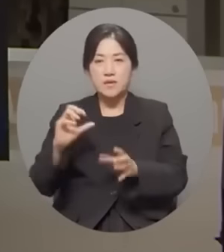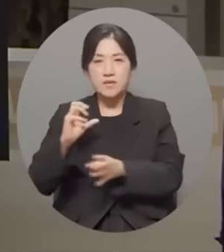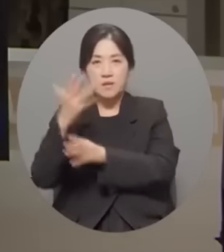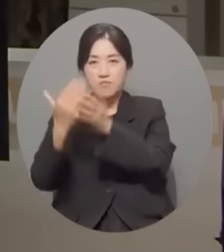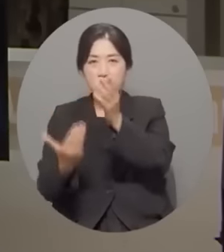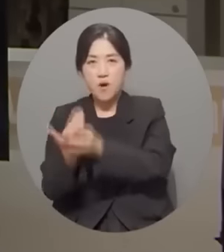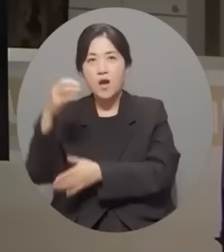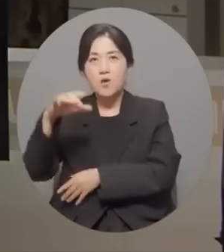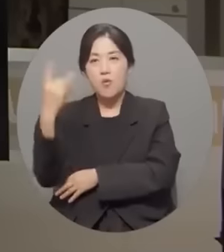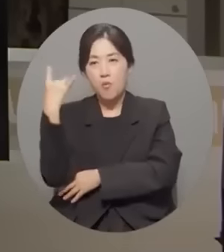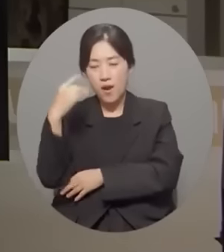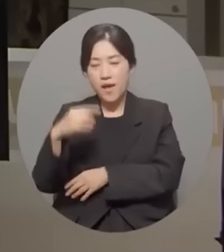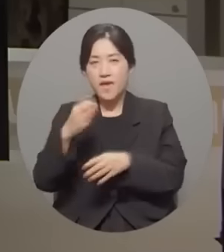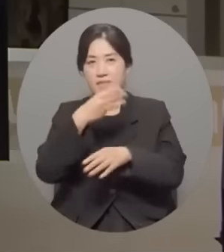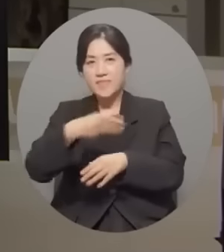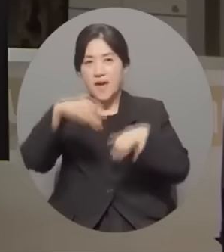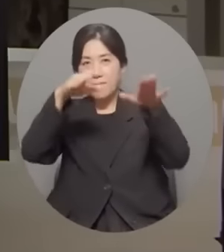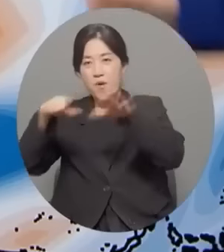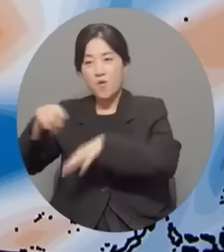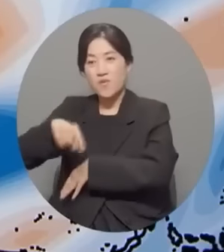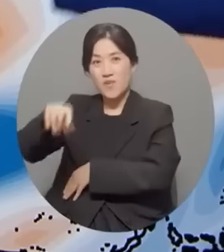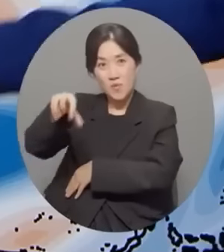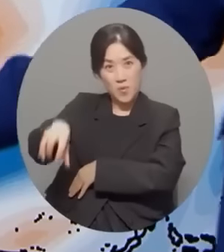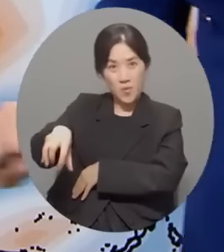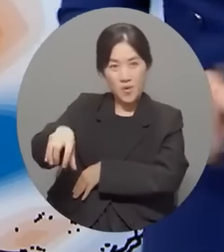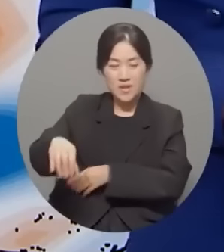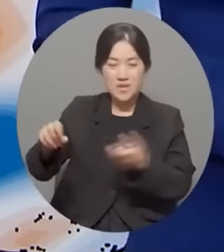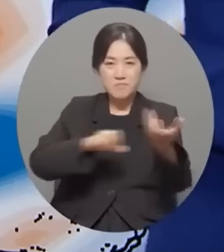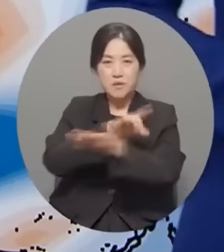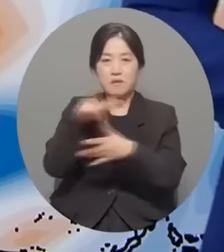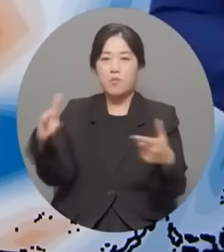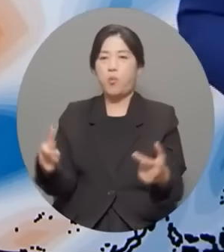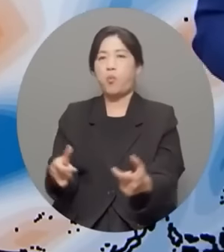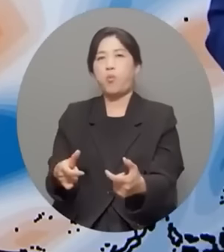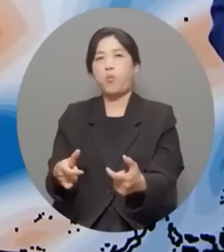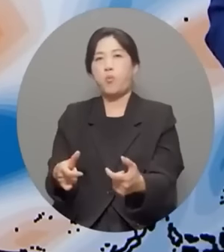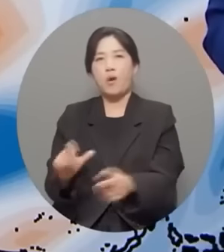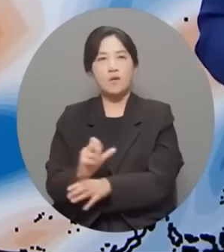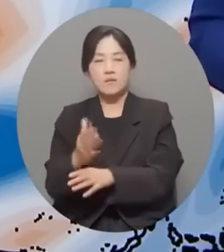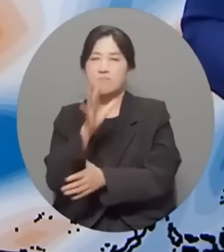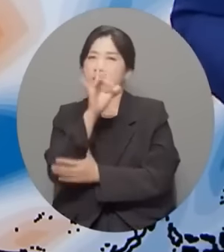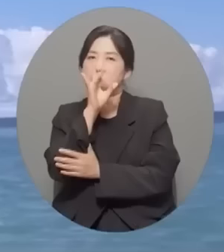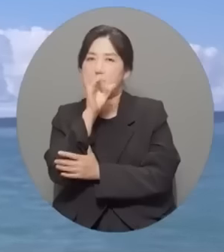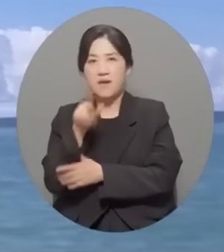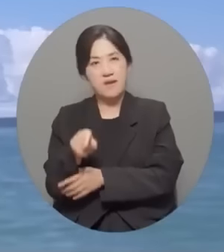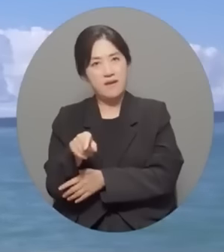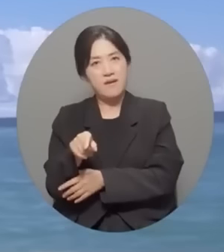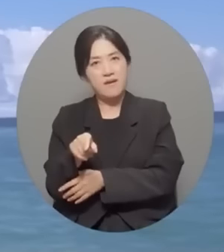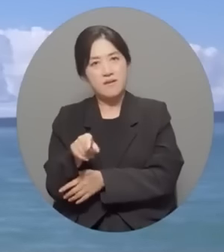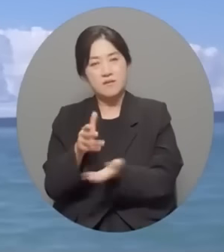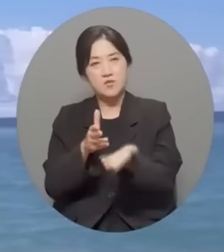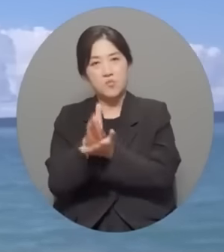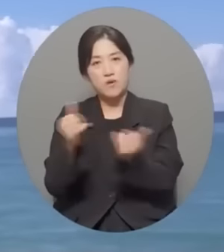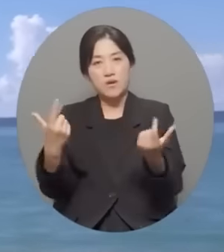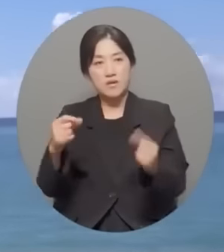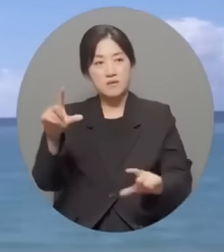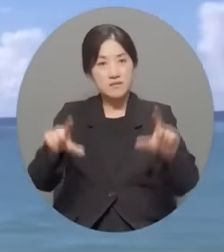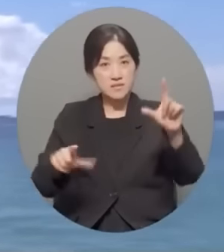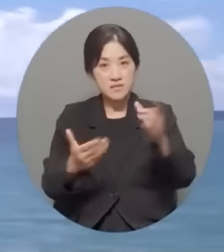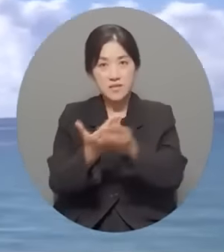발원지인 서태평양은 보시는 것처럼 비구름이 줄어서 태풍이 안 생겼습니다. 전문가들은 이런